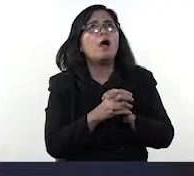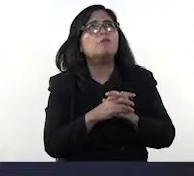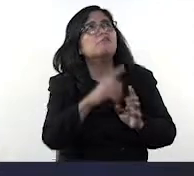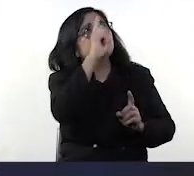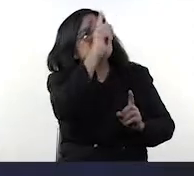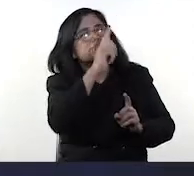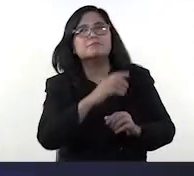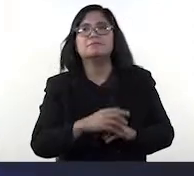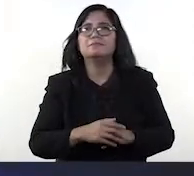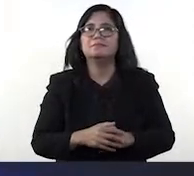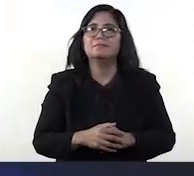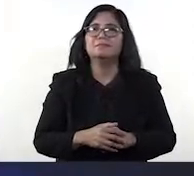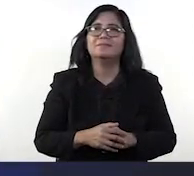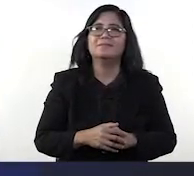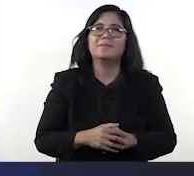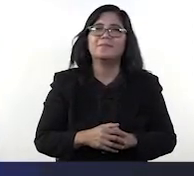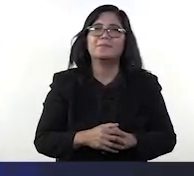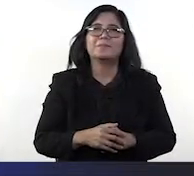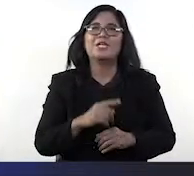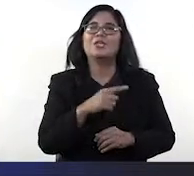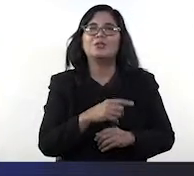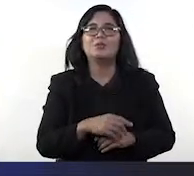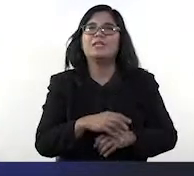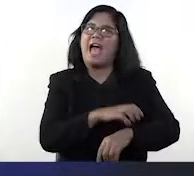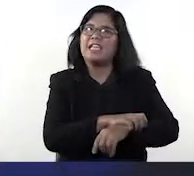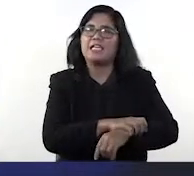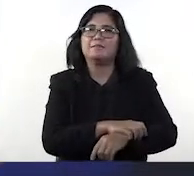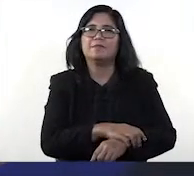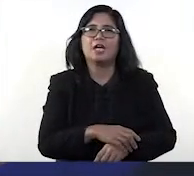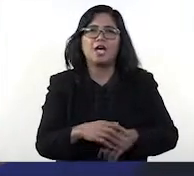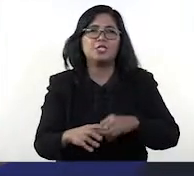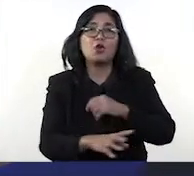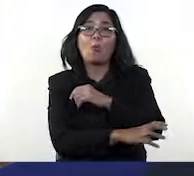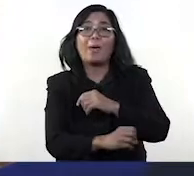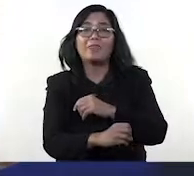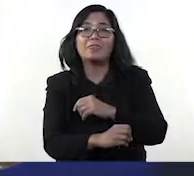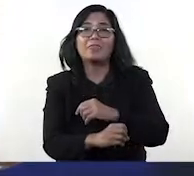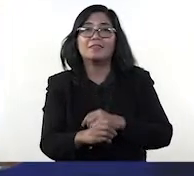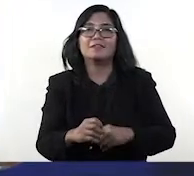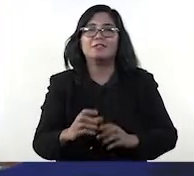diancam banyak orang Kalau kecopetan dia marah sama